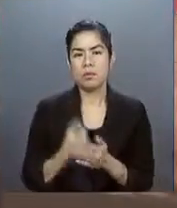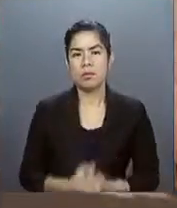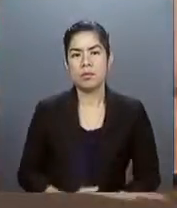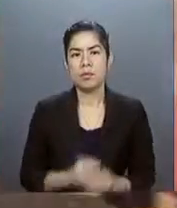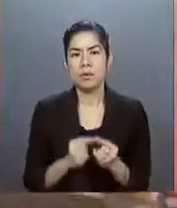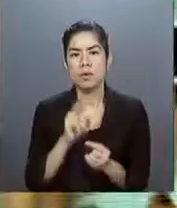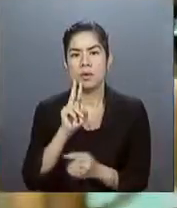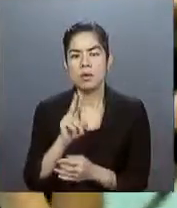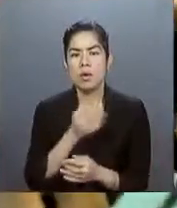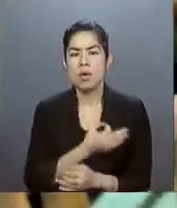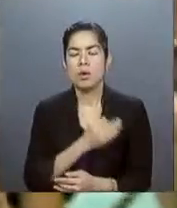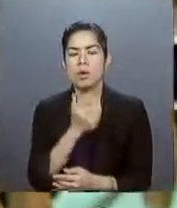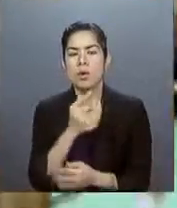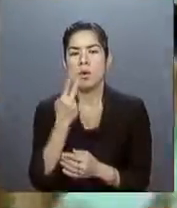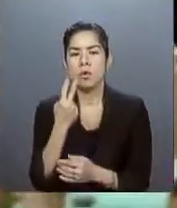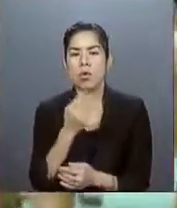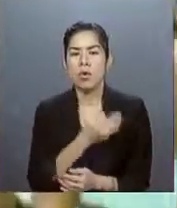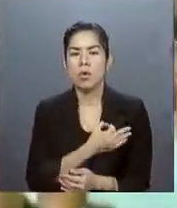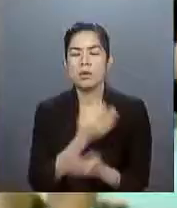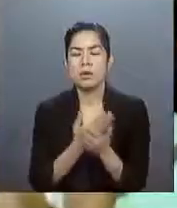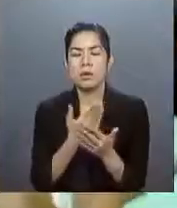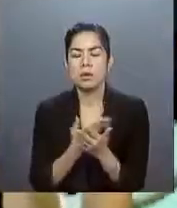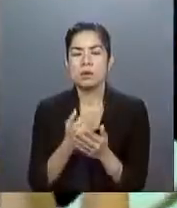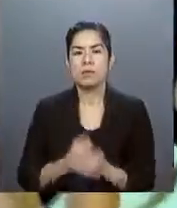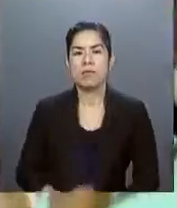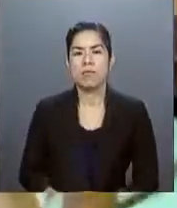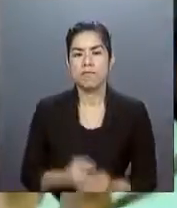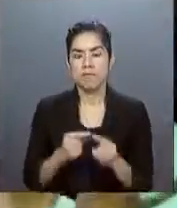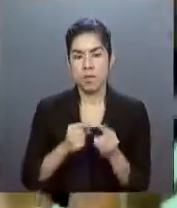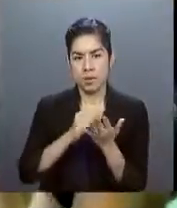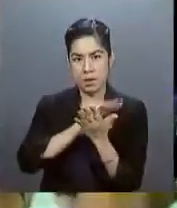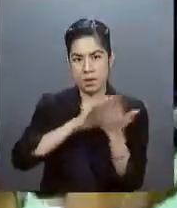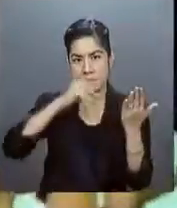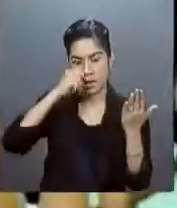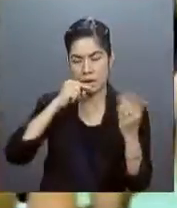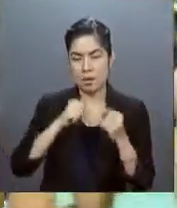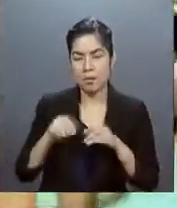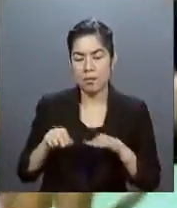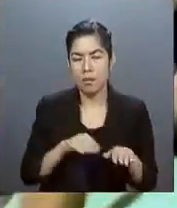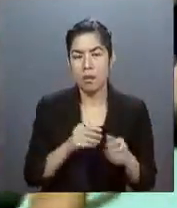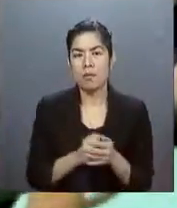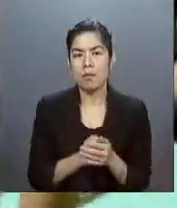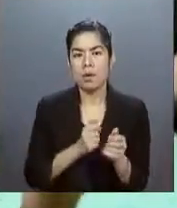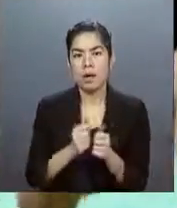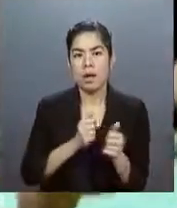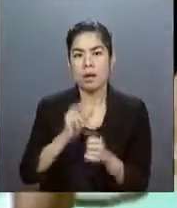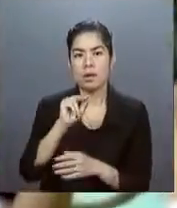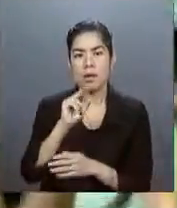แดงหลังจากนี้ไทยเตรียมเป็นเจ้าภาพชิงแชมป์เอเชียและอาเซียนในวันที่30พฤศจิกายน